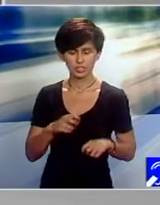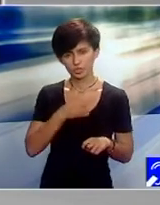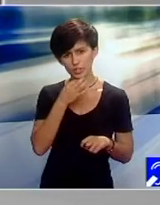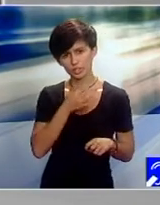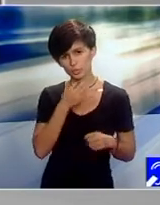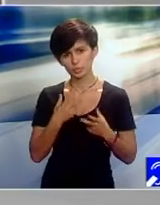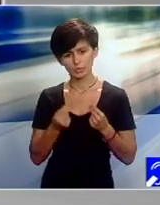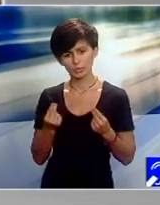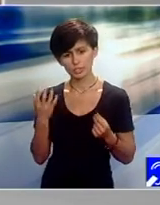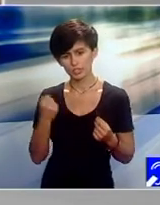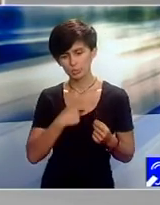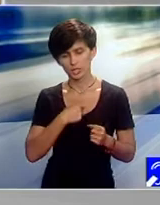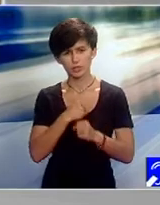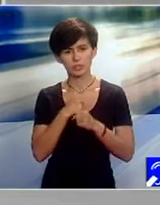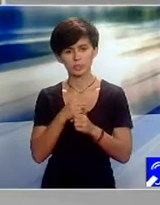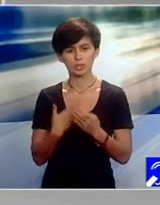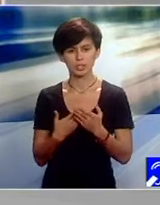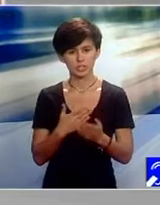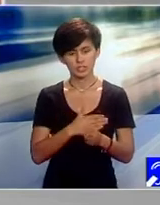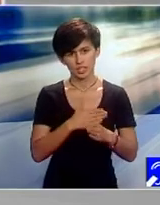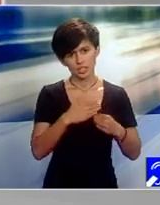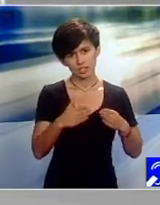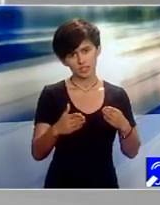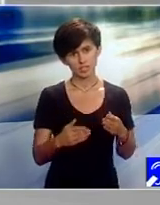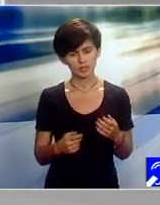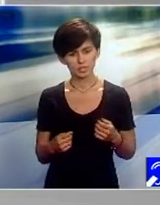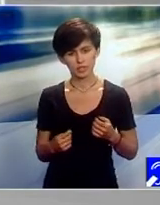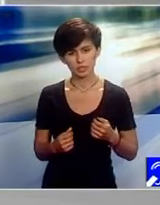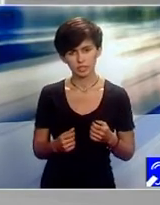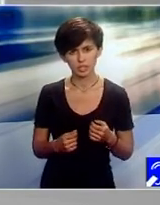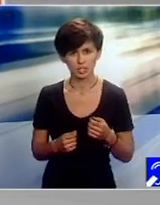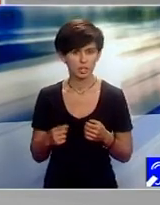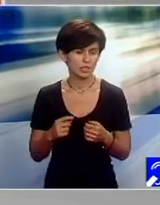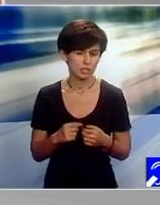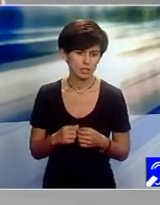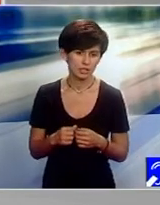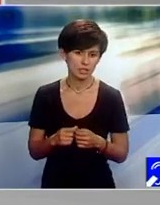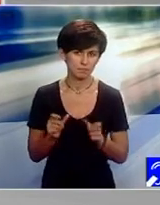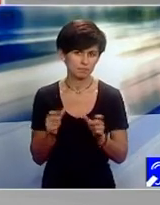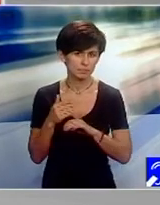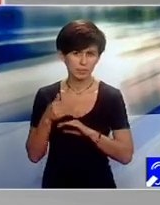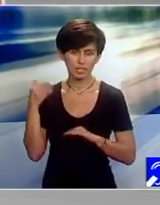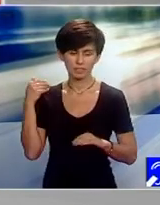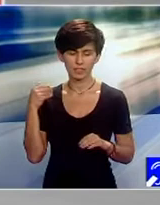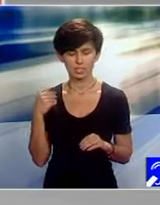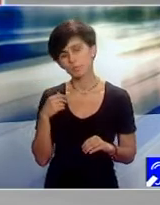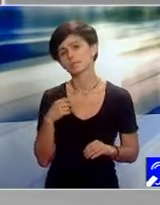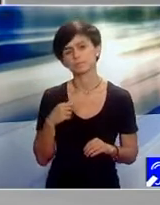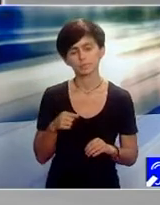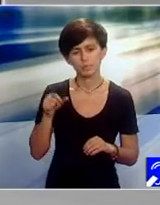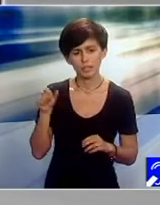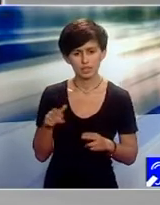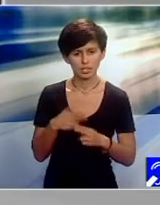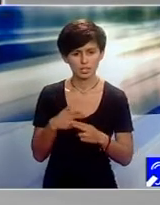a întârzia sau a stopa. Da, da, depinde. Și merg